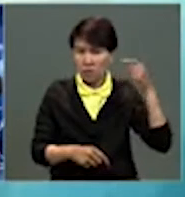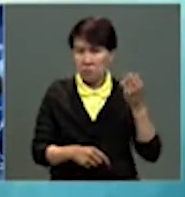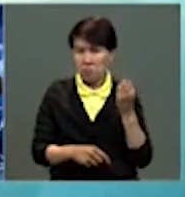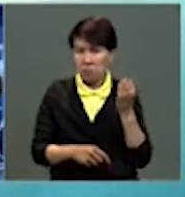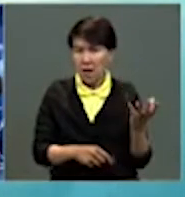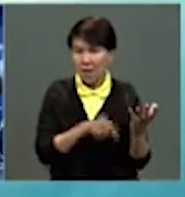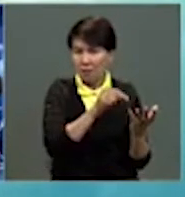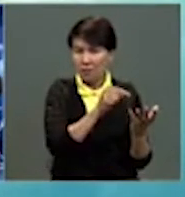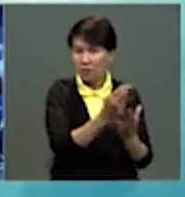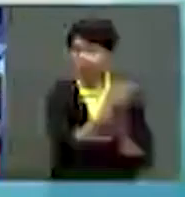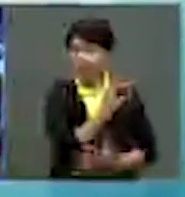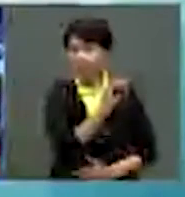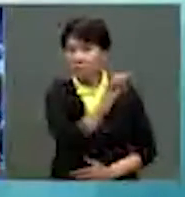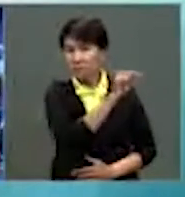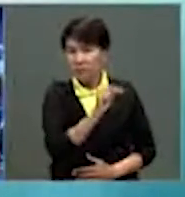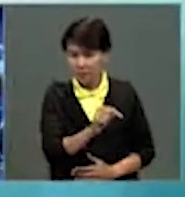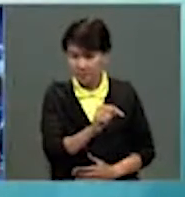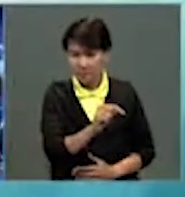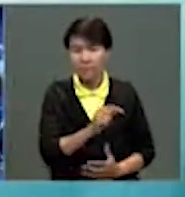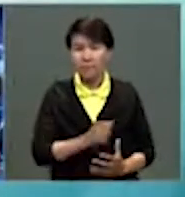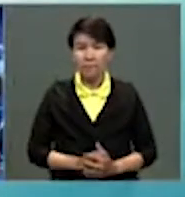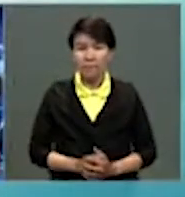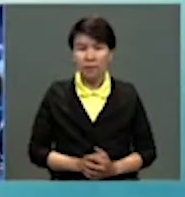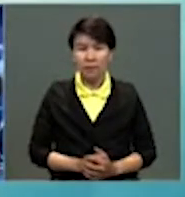แสนกว่าแต่ตสมเรามีประมาณล้านเศษนิดๆนะฮะเราก็ให้เขามาช่วยกันเขาก็ลงมือช่วยกันได้ขนาดนี้นะครับก็ถือว่าเป็นตัวเลขที่มากทีเดียวนะครับก็จะเห็นว่าหญิงมากกว่าชายเยอะเลยครับหญิงง่ายเกือบ80%นะครับแล้วก็มัธยมวรนา